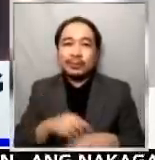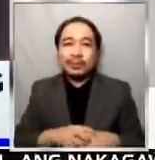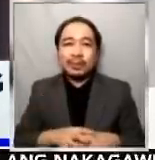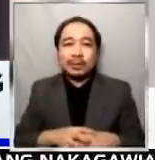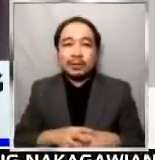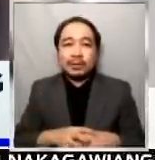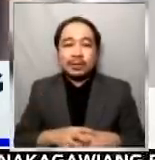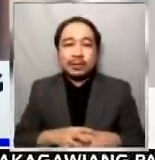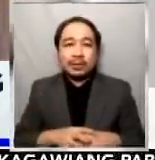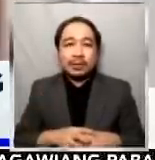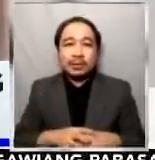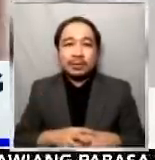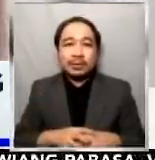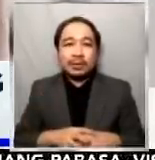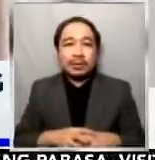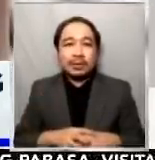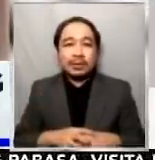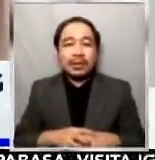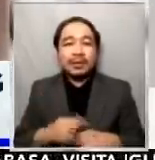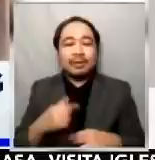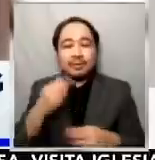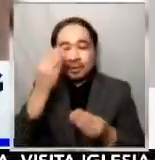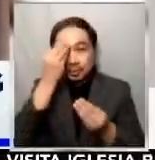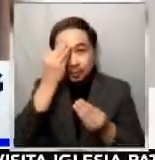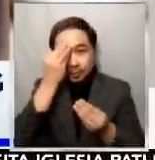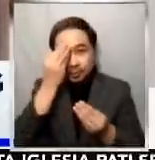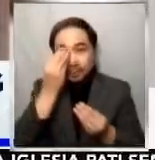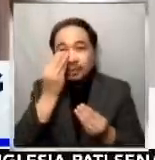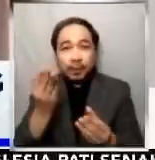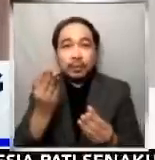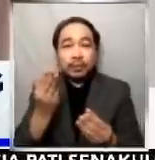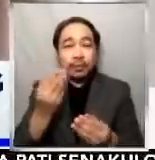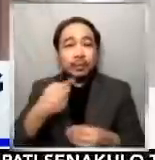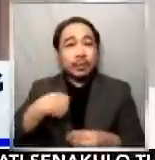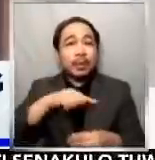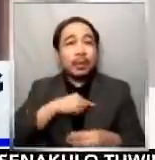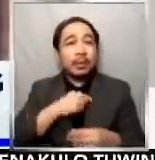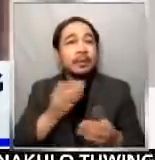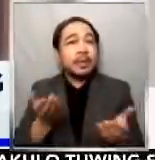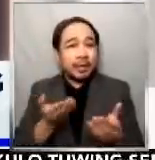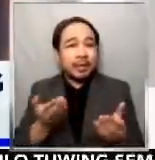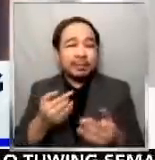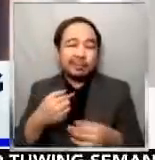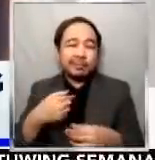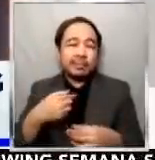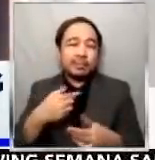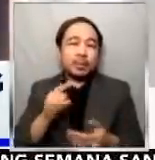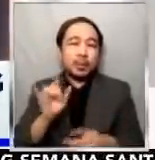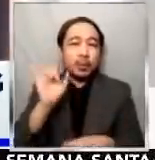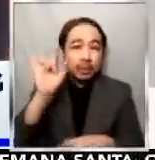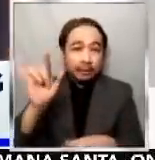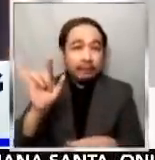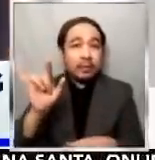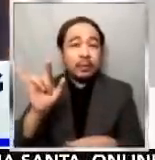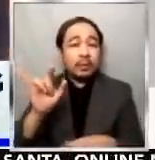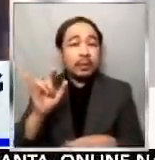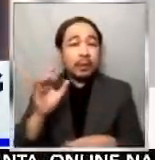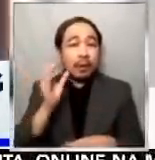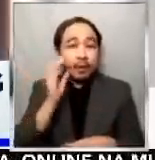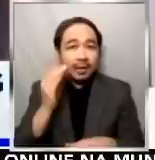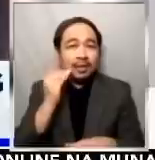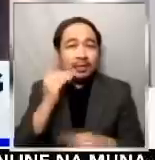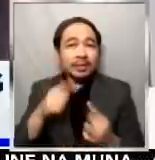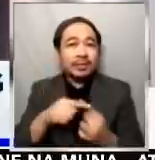But I want you to know that we're here. We love you, and especially yung inaanak mo si Mafi.